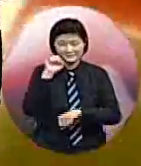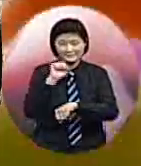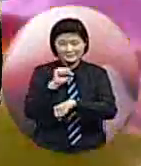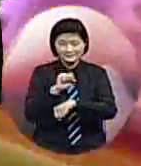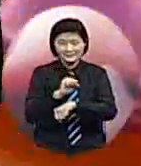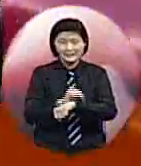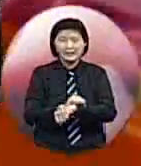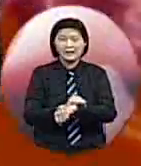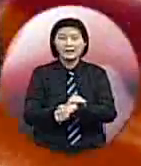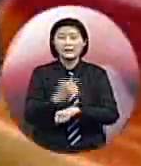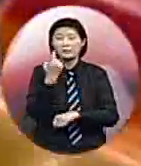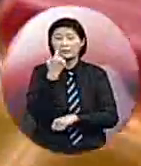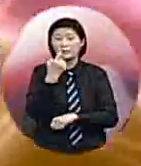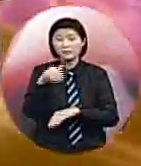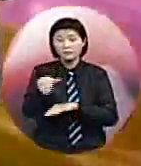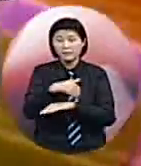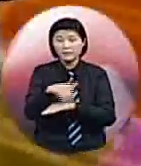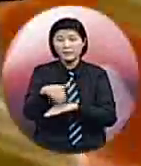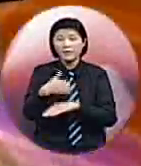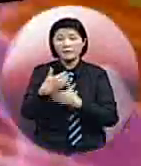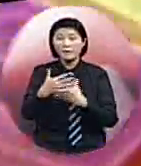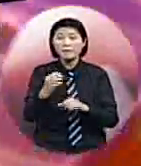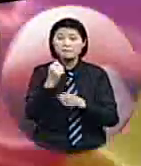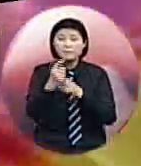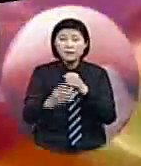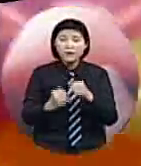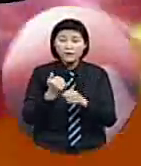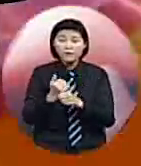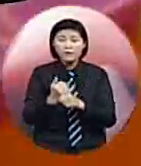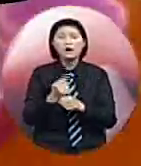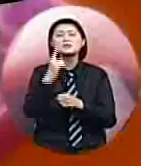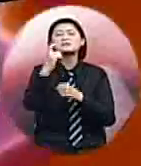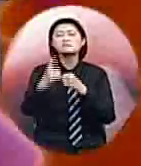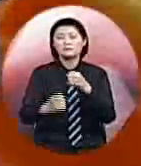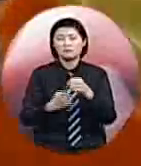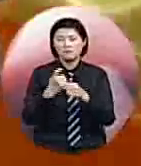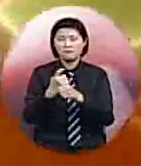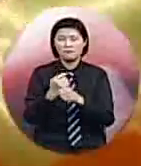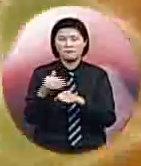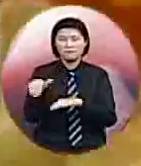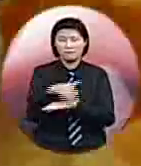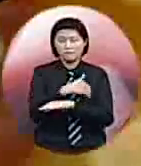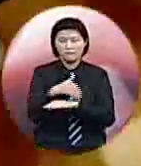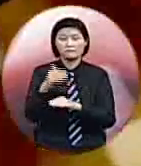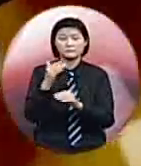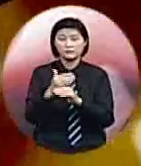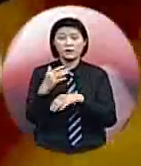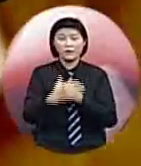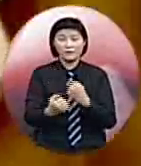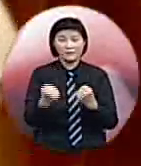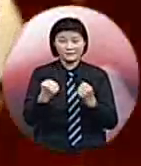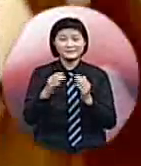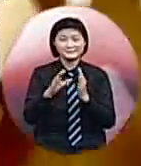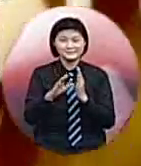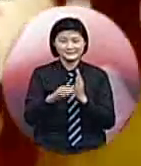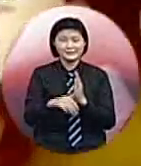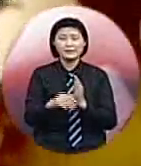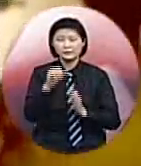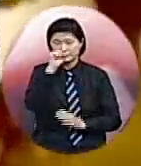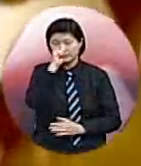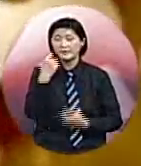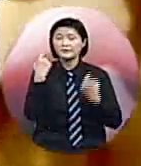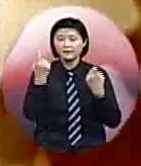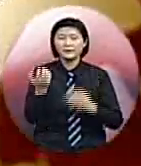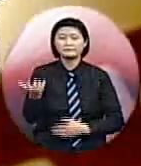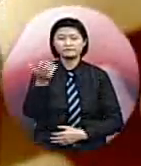하시는 노래 교실로 또 몇 년째? 굉장히 오랫동안 또 노래 교실 또 다니시고 예. 근데 이렇게 건강하실 때 예. 정말 좋은 여행도